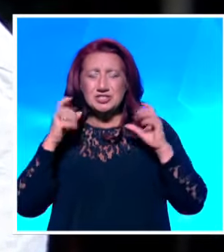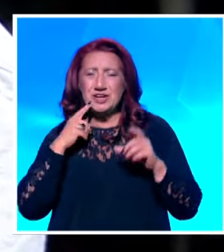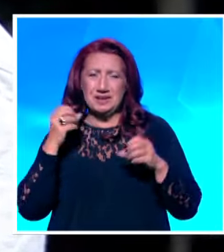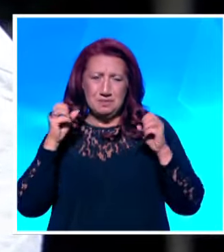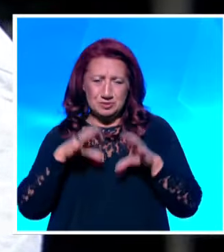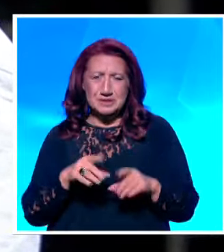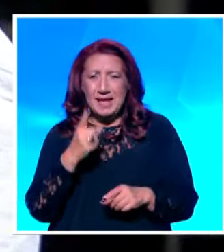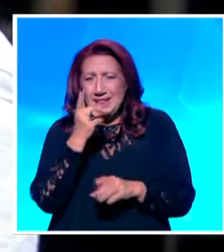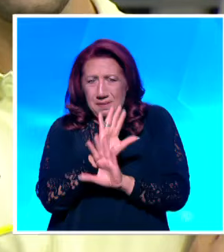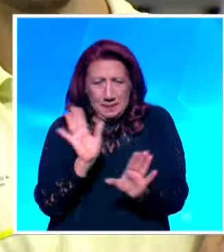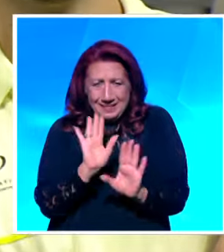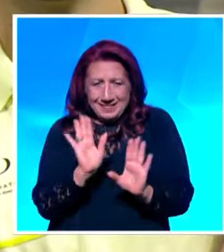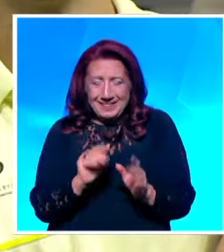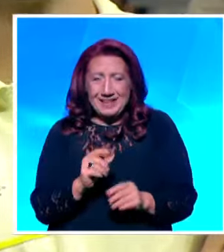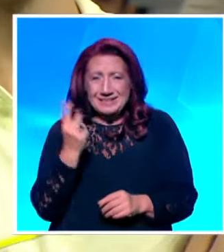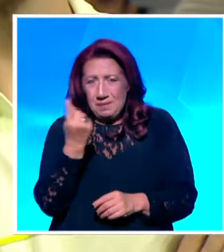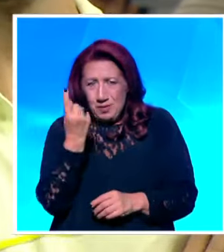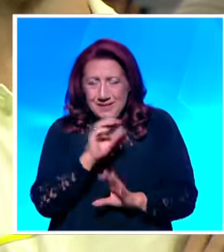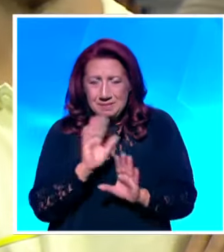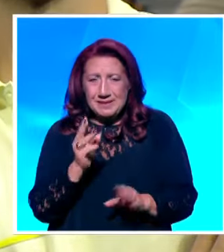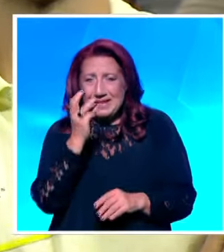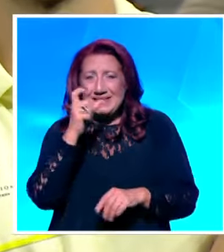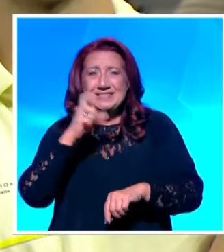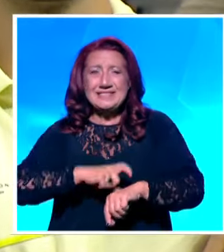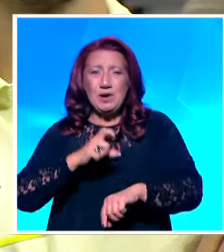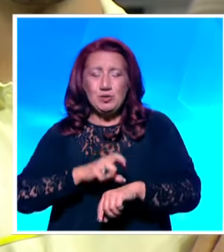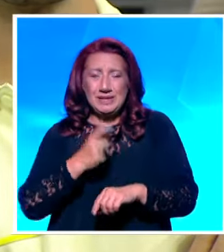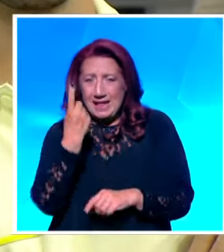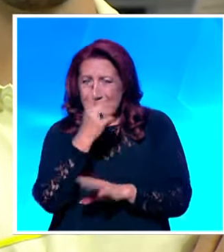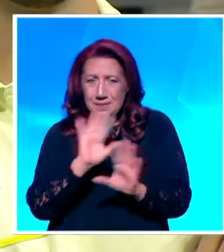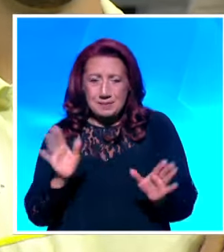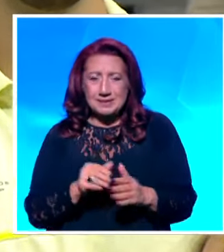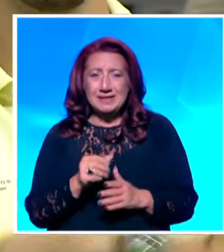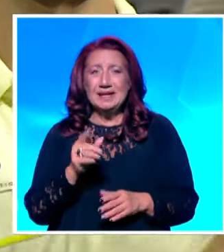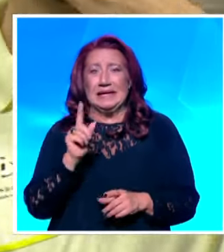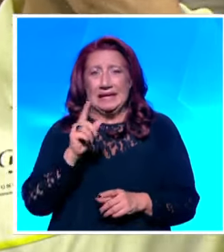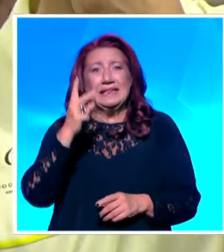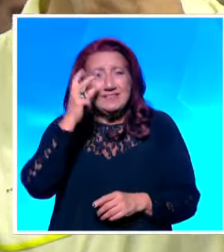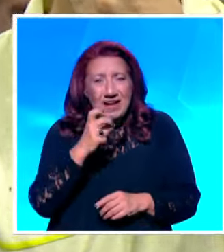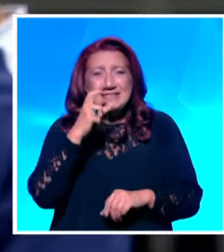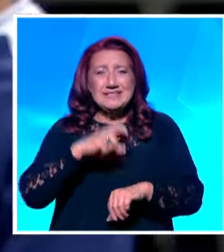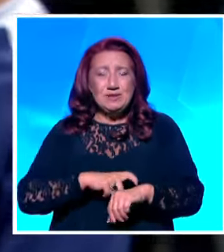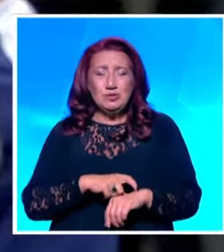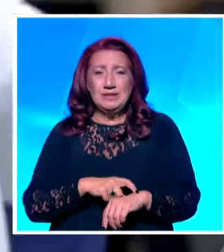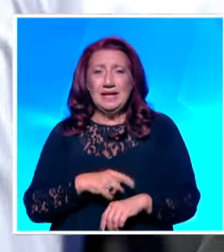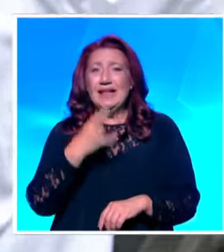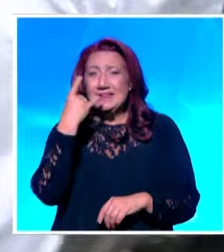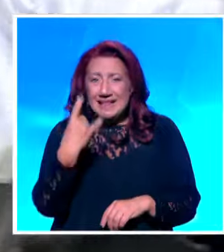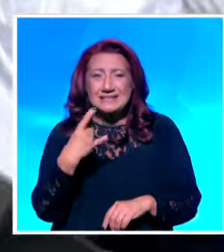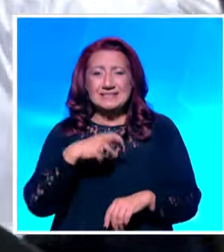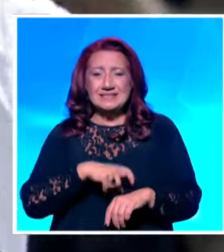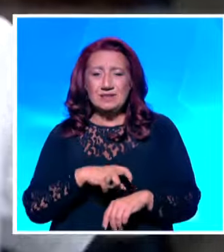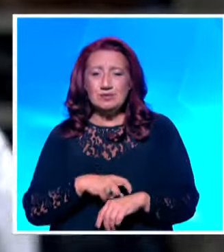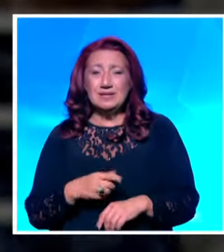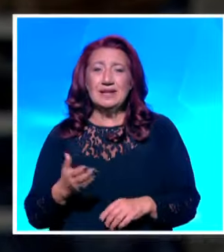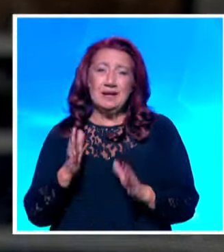само! Само един път! Само едно! 30 само секунди, веднъж. 30, 20 секунди, 10 секунди. Моля